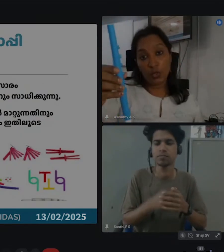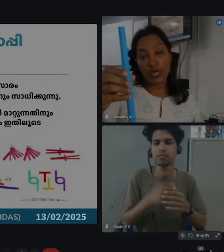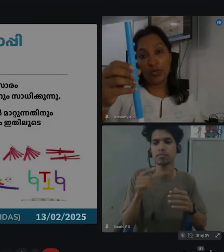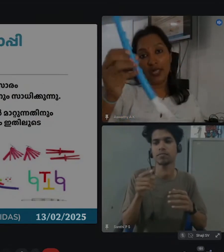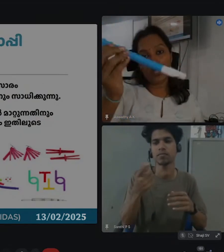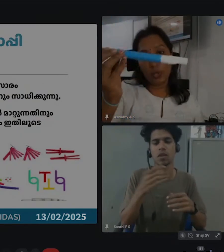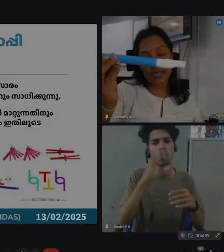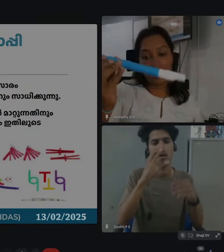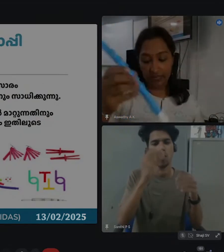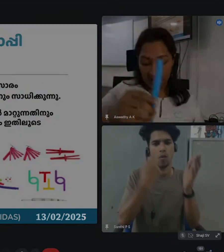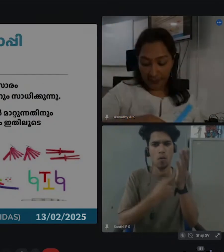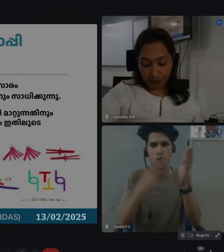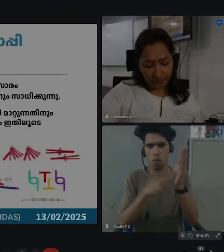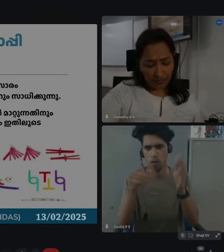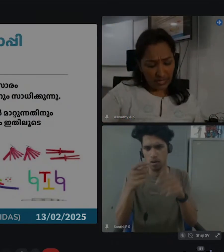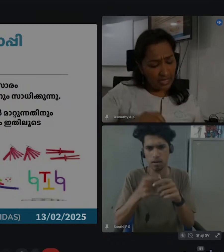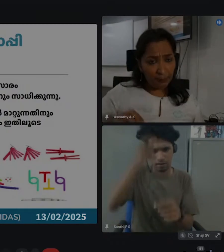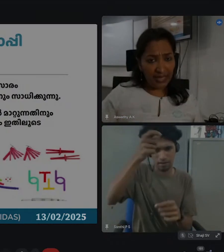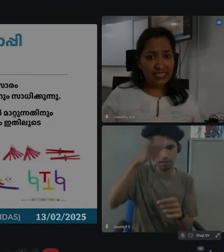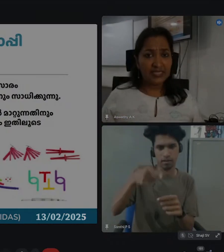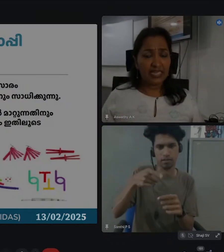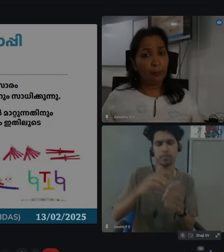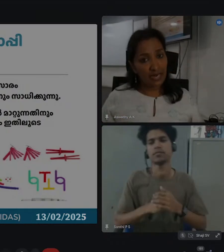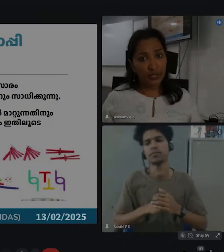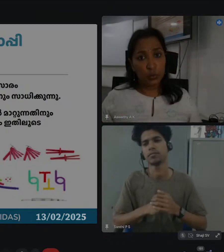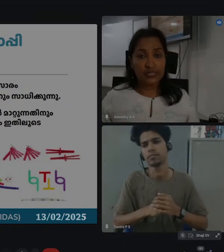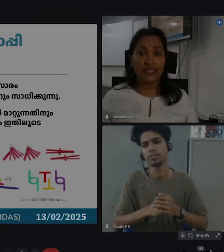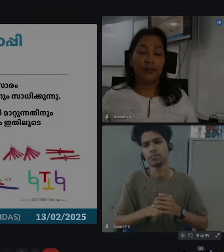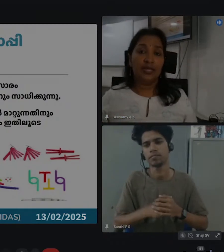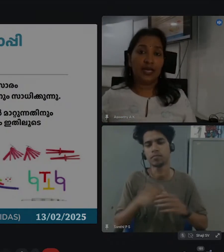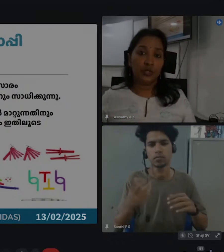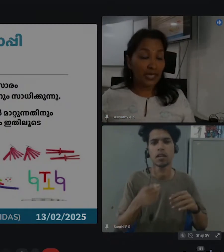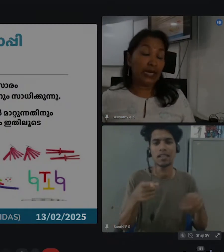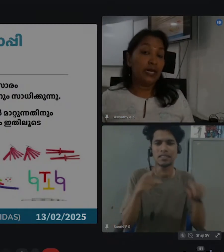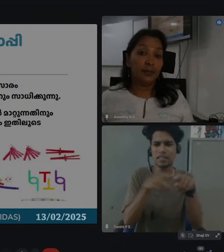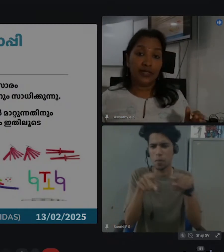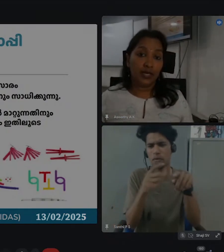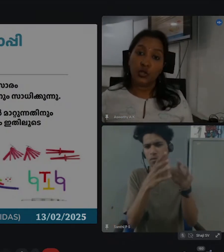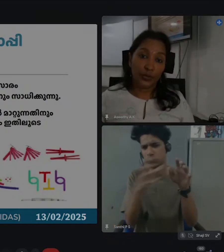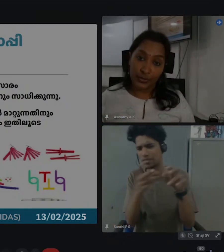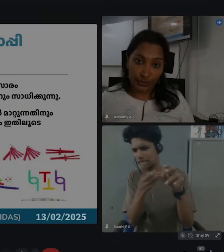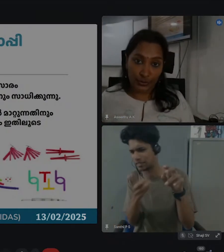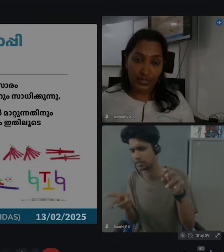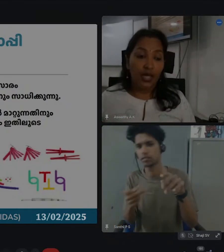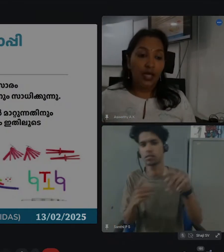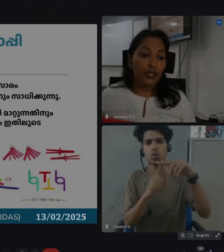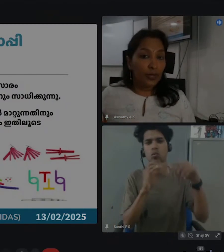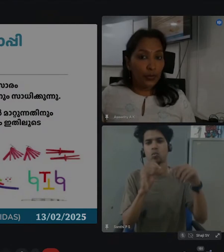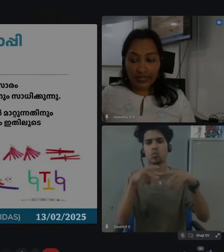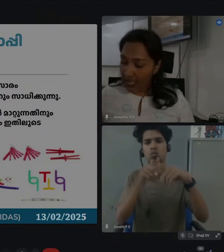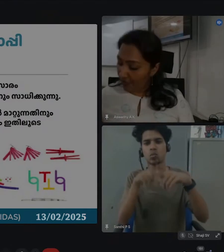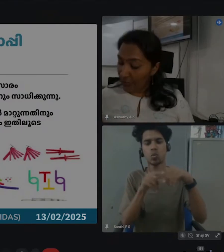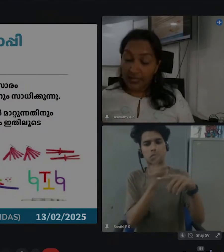പല ഹോണുകളുണ്ട്, അതിലൊരെണ്ണമാണിത്. അങ്ങനെ പല സാധനങ്ങൾ, പല ടൂൾസ് ഉപകരണങ്ങൾ നമ്മൾ ഇതിനകത്ത് ഉപയോഗിക്കുന്നുണ്ട്.